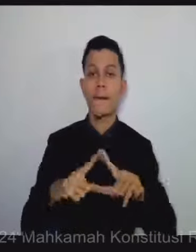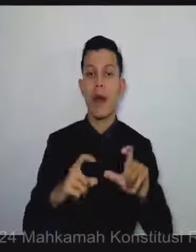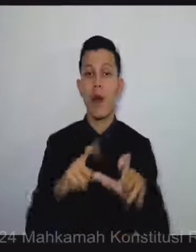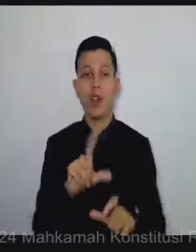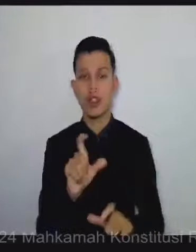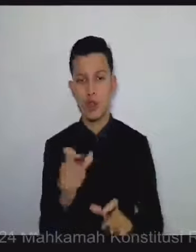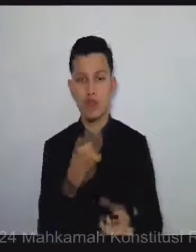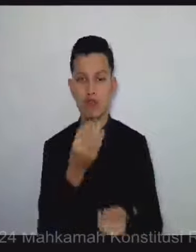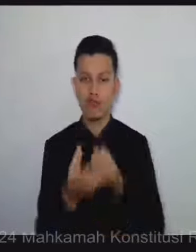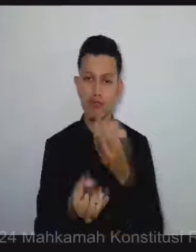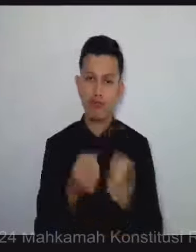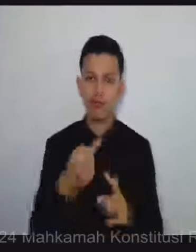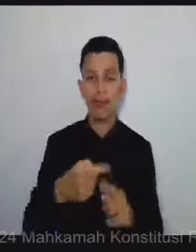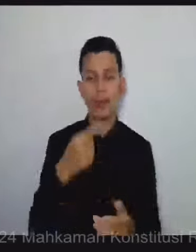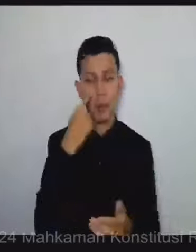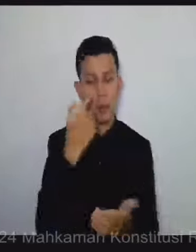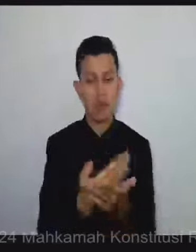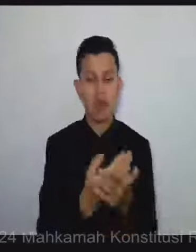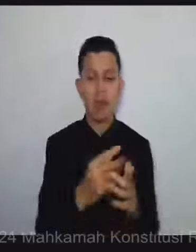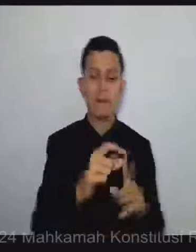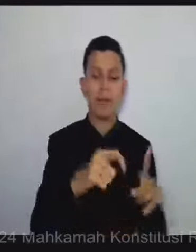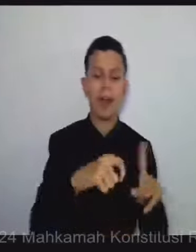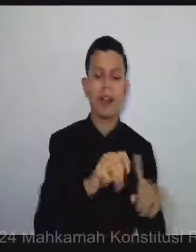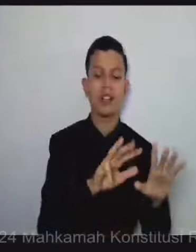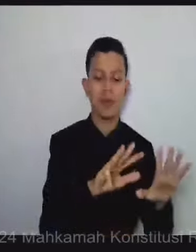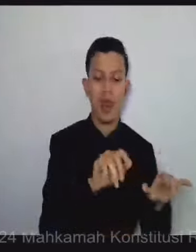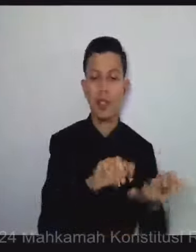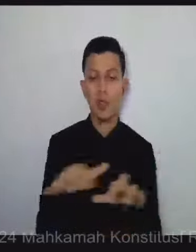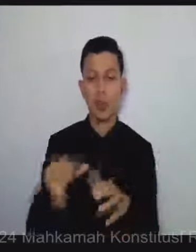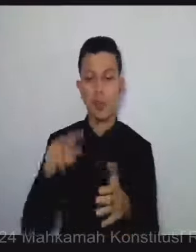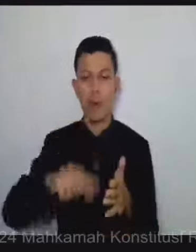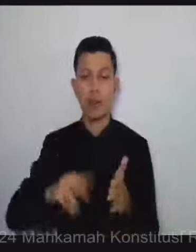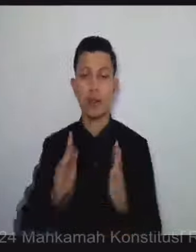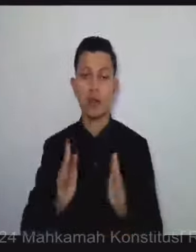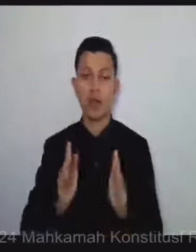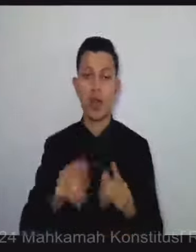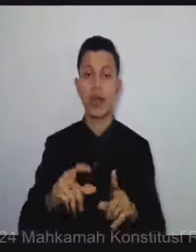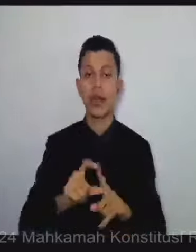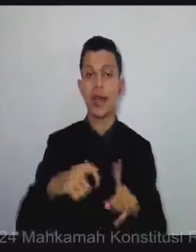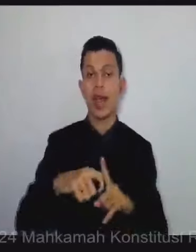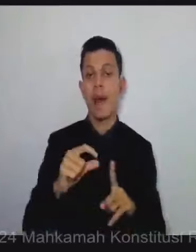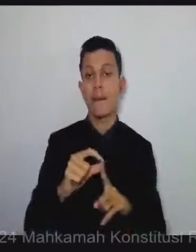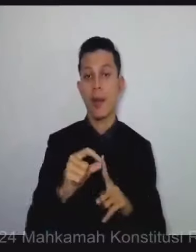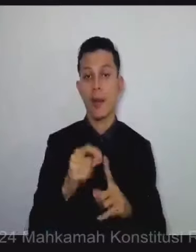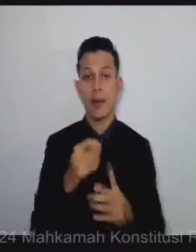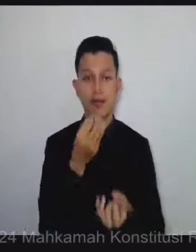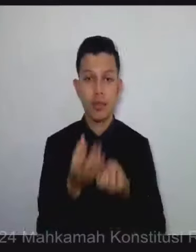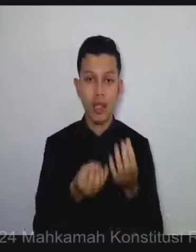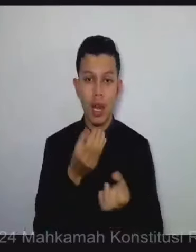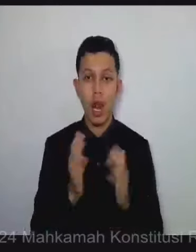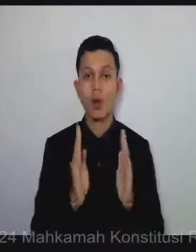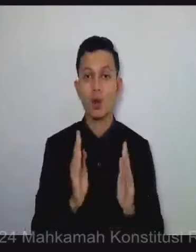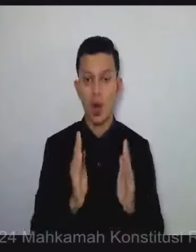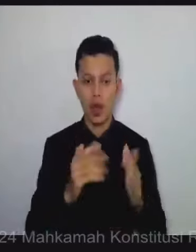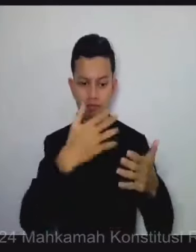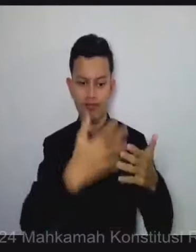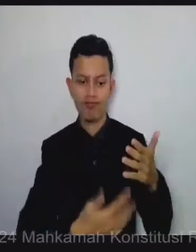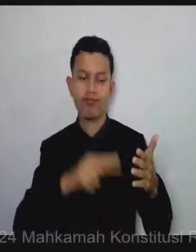serta mengajukan bukti pk9 dan seterusnya dianggap diucapkan dkpp juga telah menyampaikan keterangan pada pokoknya dan seterusnya dianggap